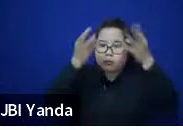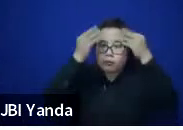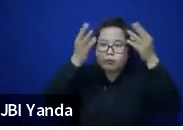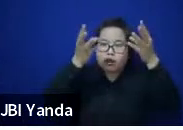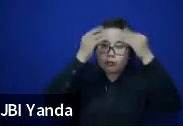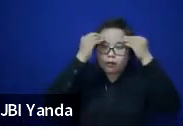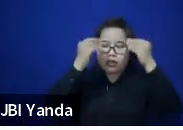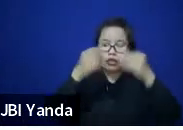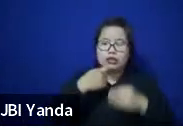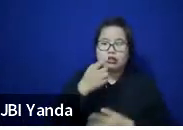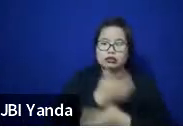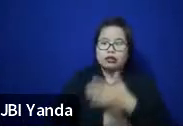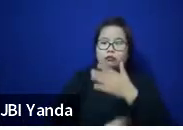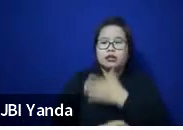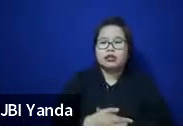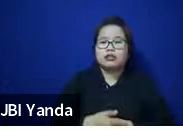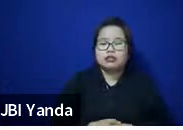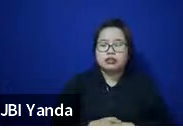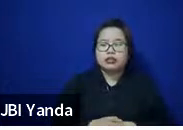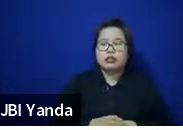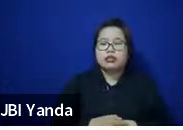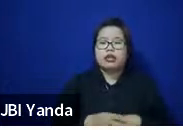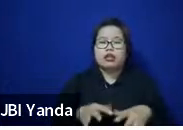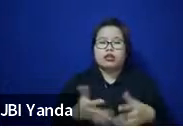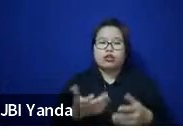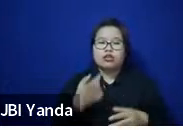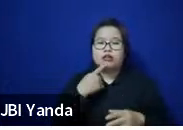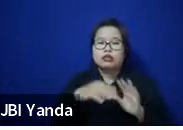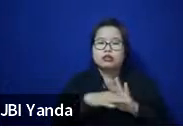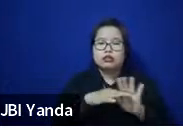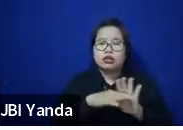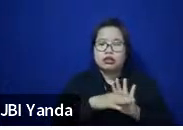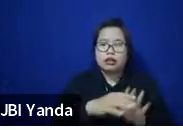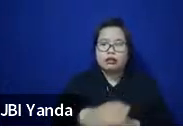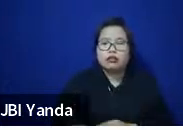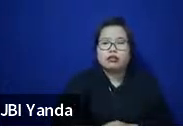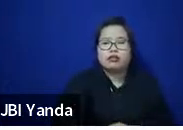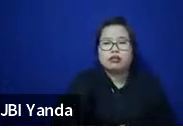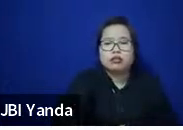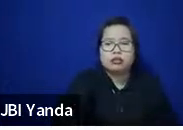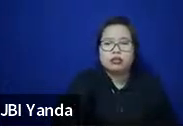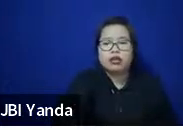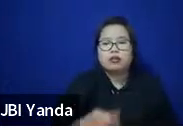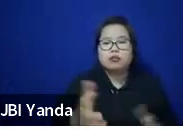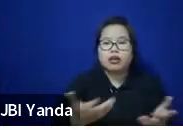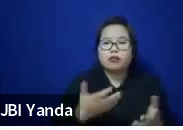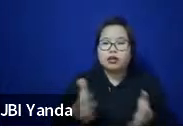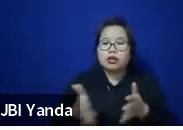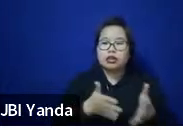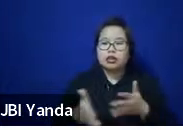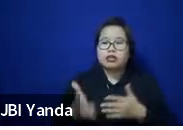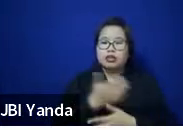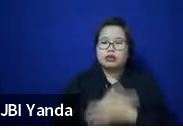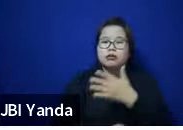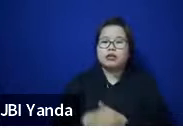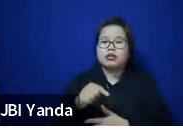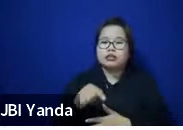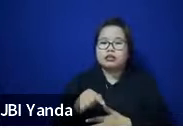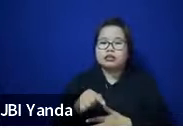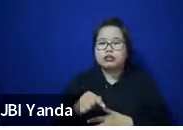tentang disabilitas, kemudian mungkin juga standar bagaimana menangani disabilitas dalam health services itu juga